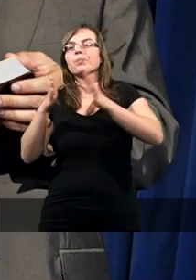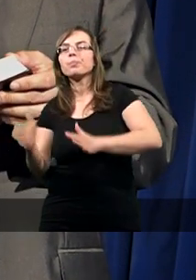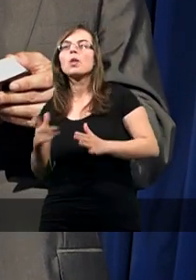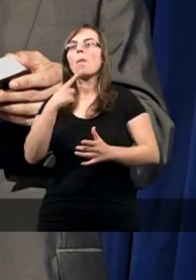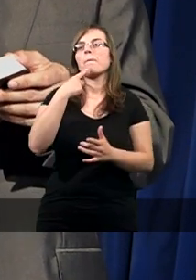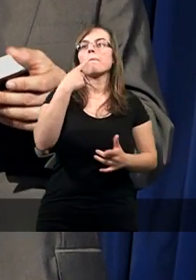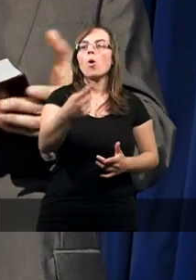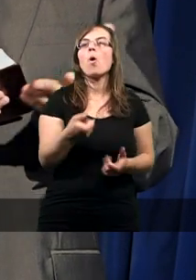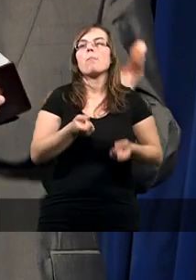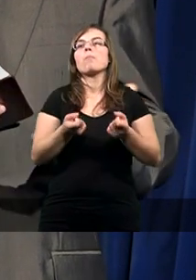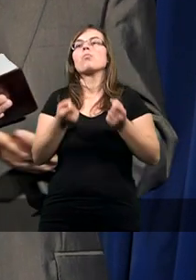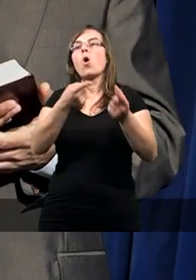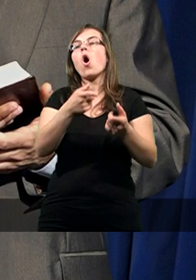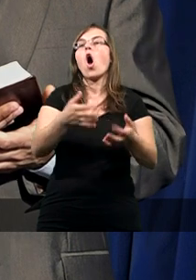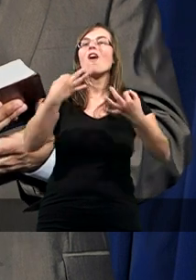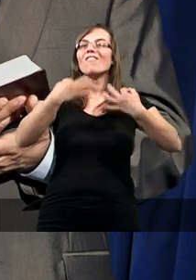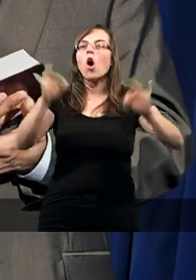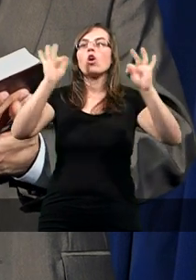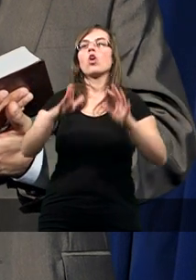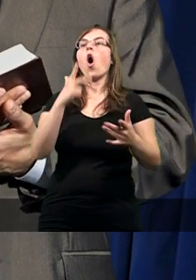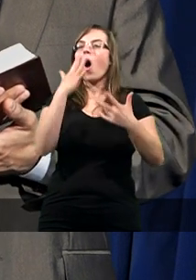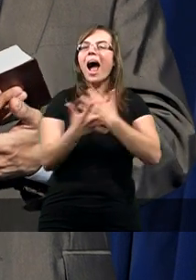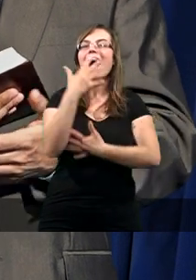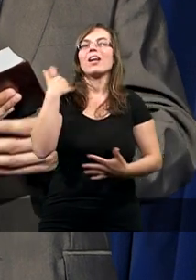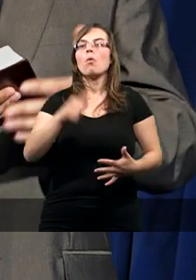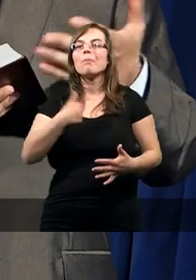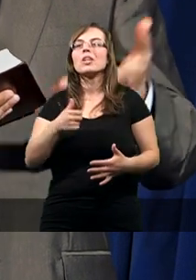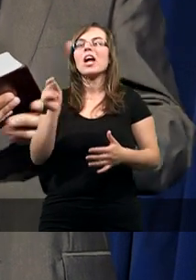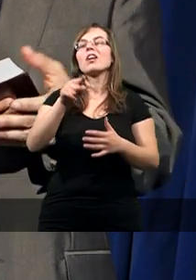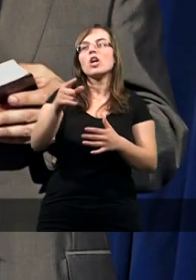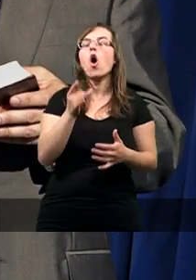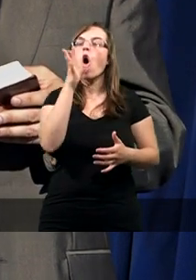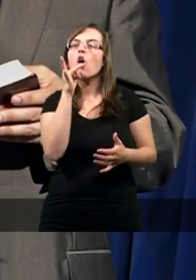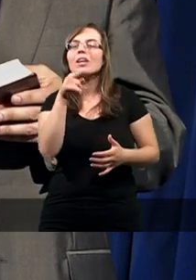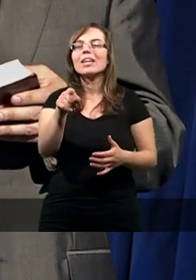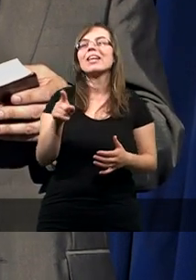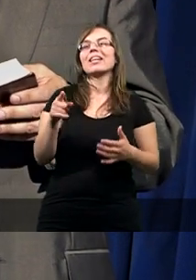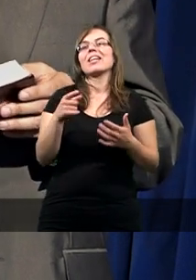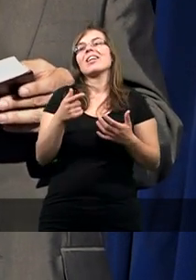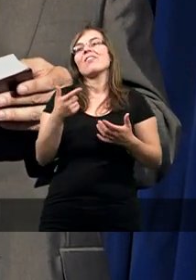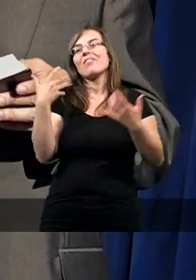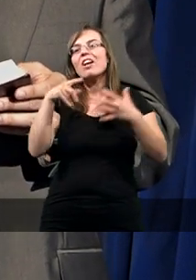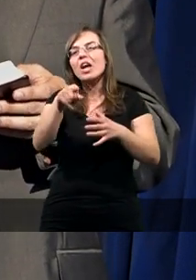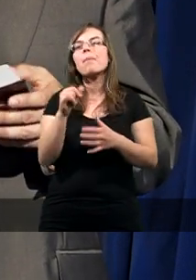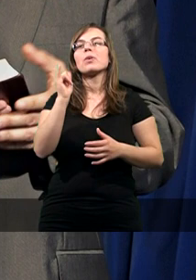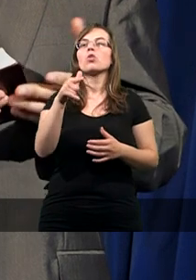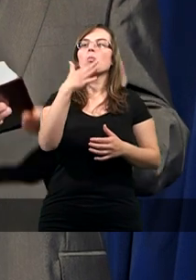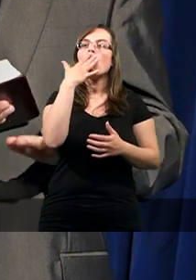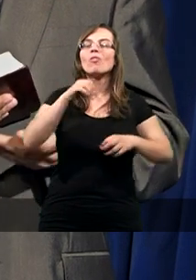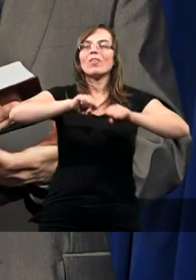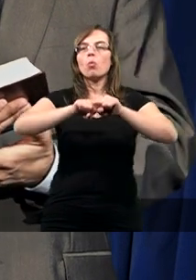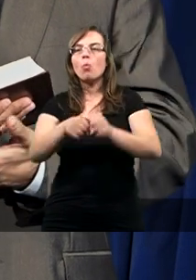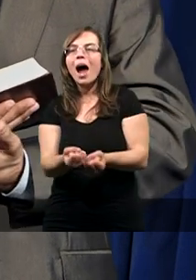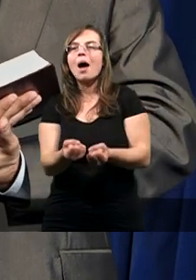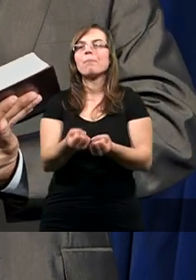kolei powiedział pozwólcie jej odejść wolno, okazałoby się, że oskarżyliby go przed Żydami, mówiąc o tym, że